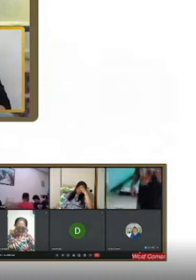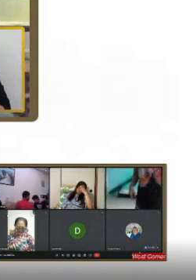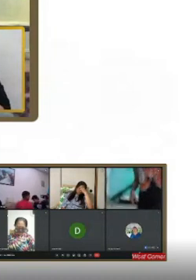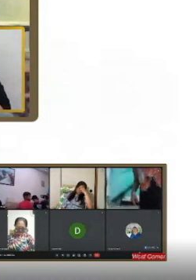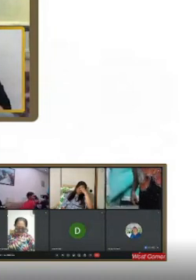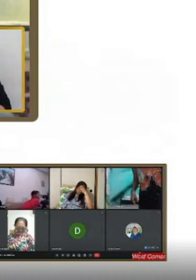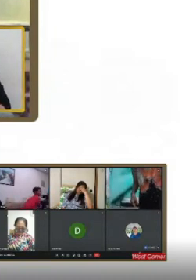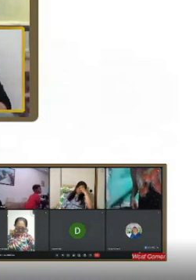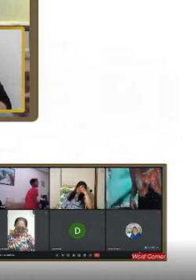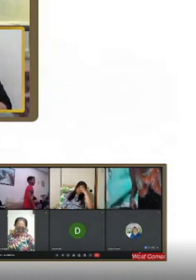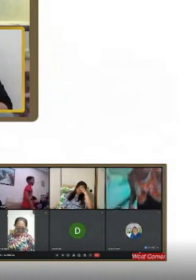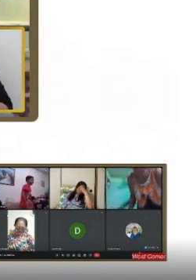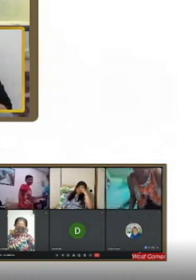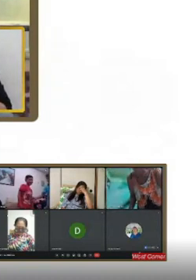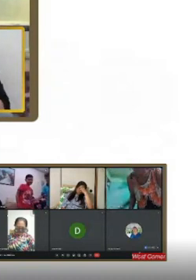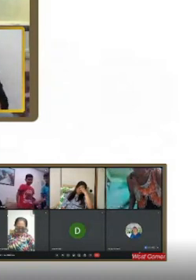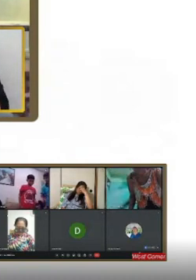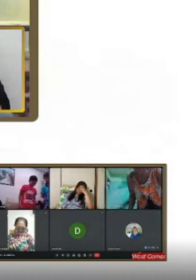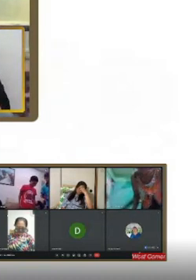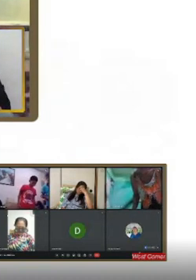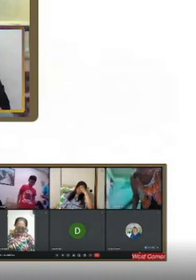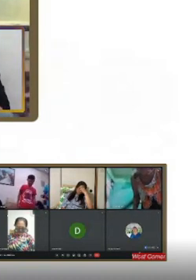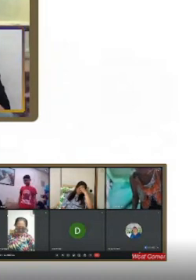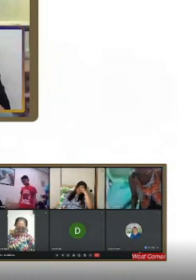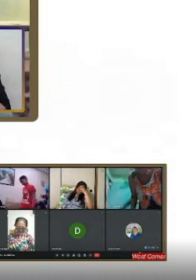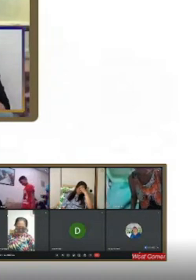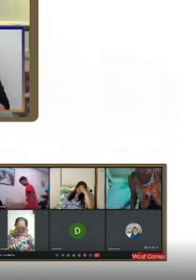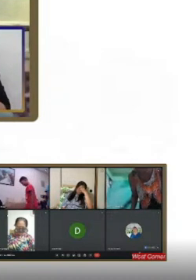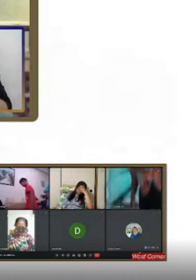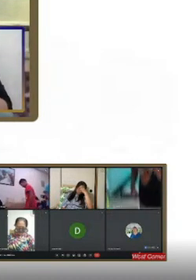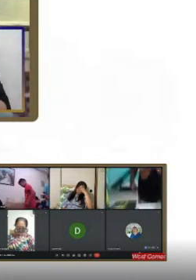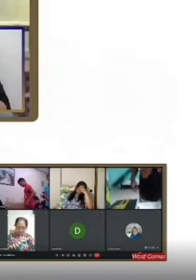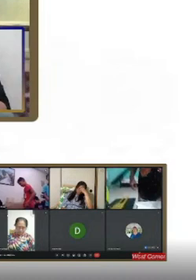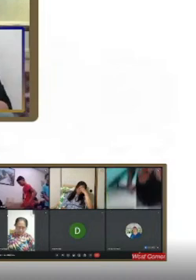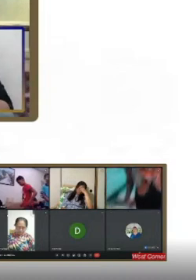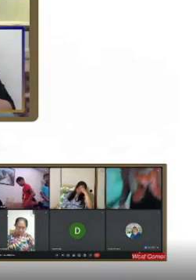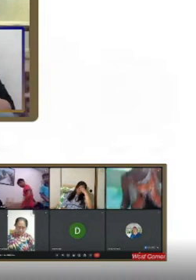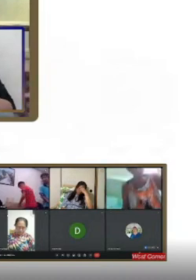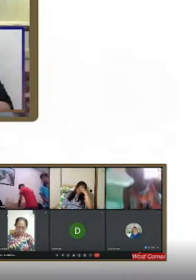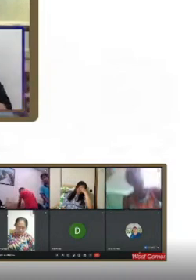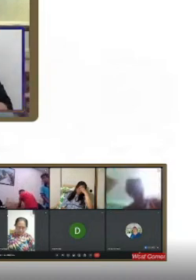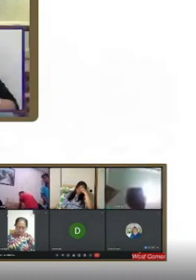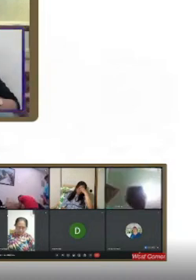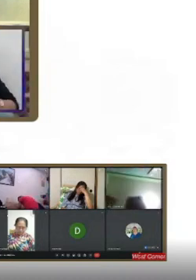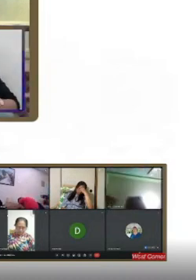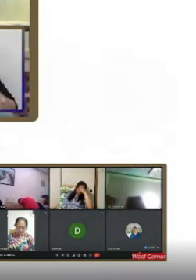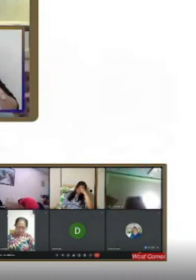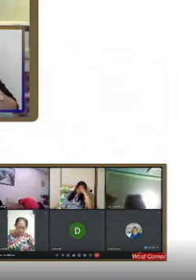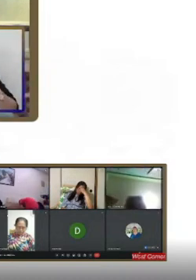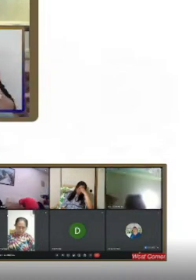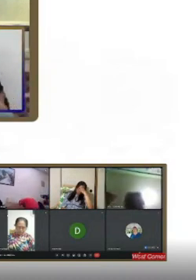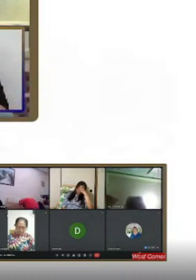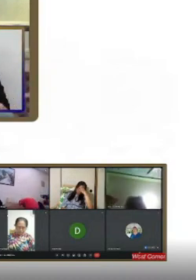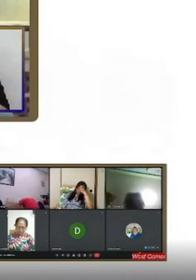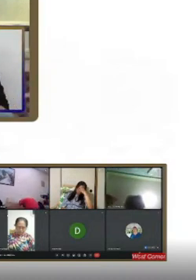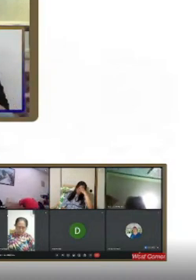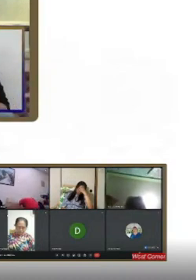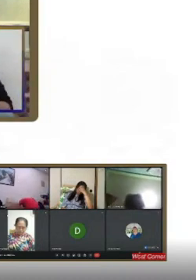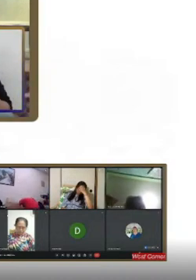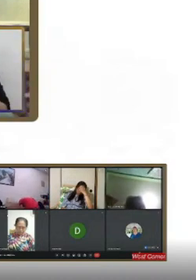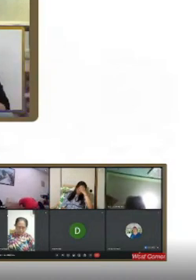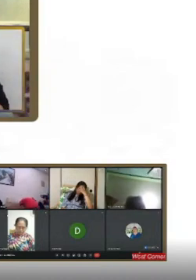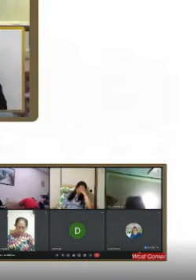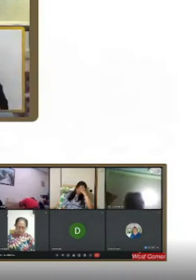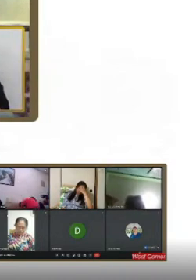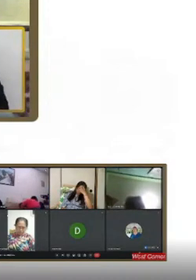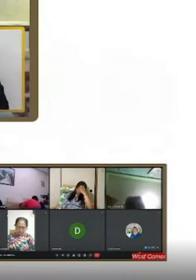na napag-usapan ay patuloy po namin may sa buhay at may sa puso, Panginoon. At ngayon po, dadako po kami sa aming pagbibigay ng aming tithes,